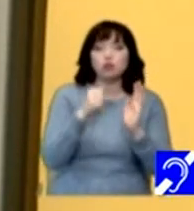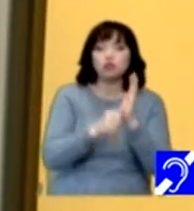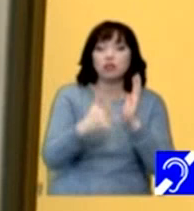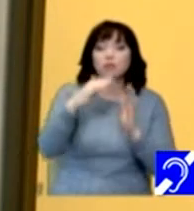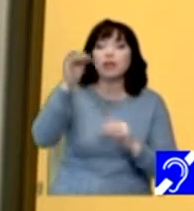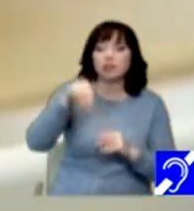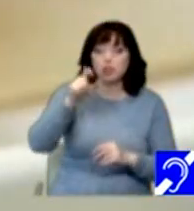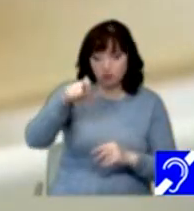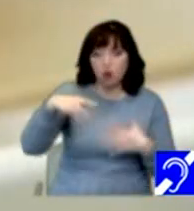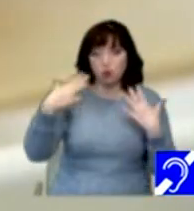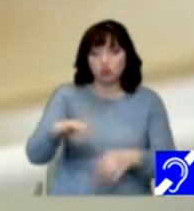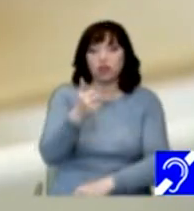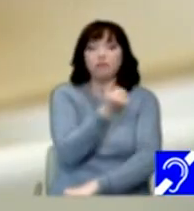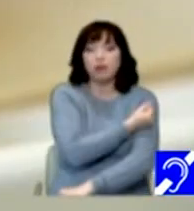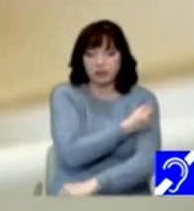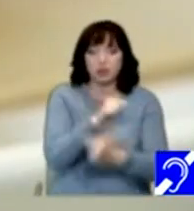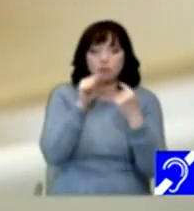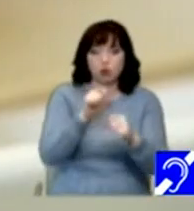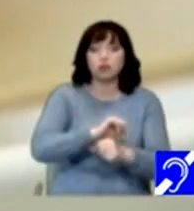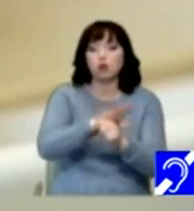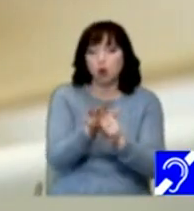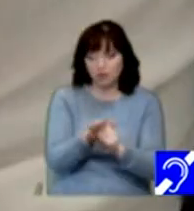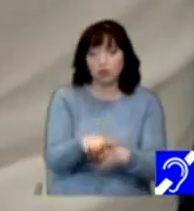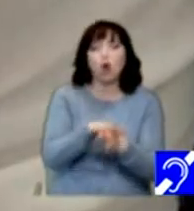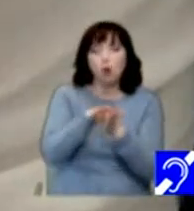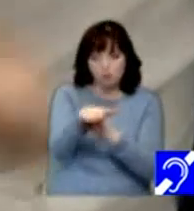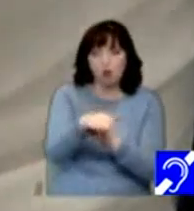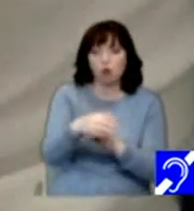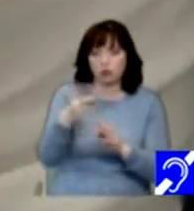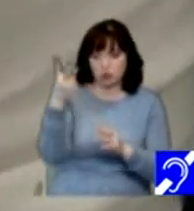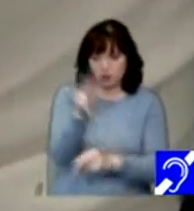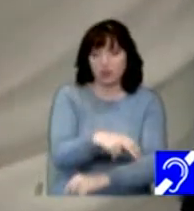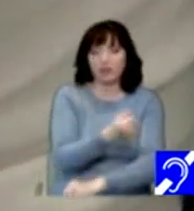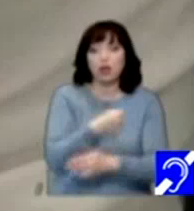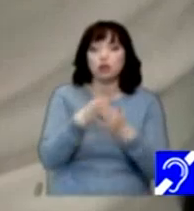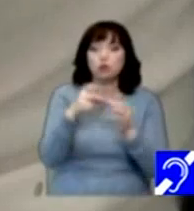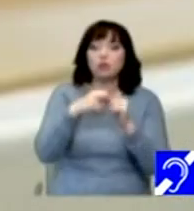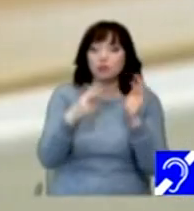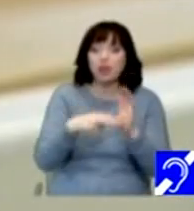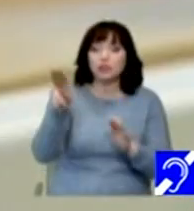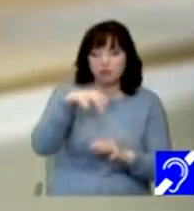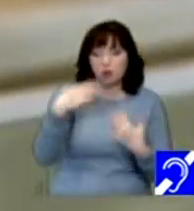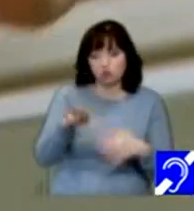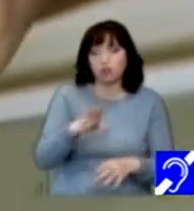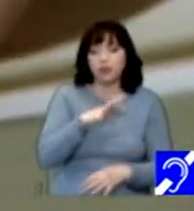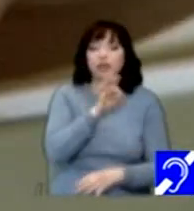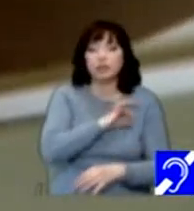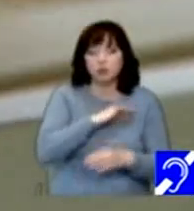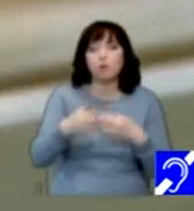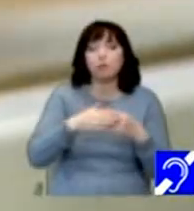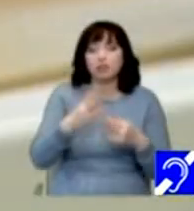965.000 de cetățeni s-au imunizat anticovid cu schema completă. Până pe 17 decembrie au fost administrate și